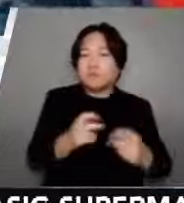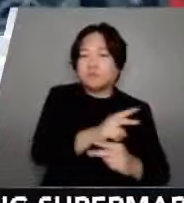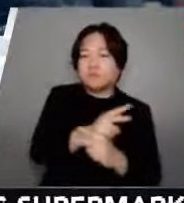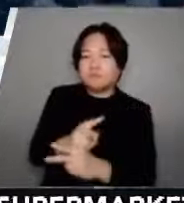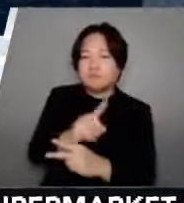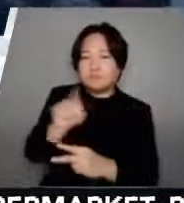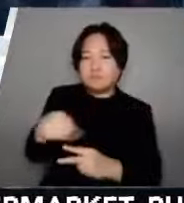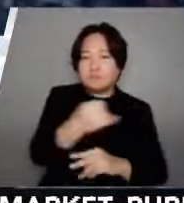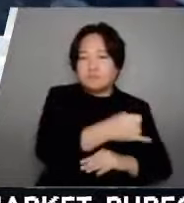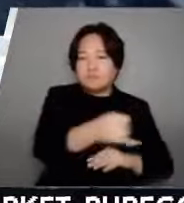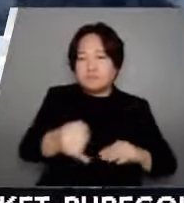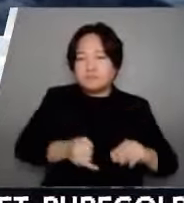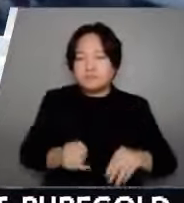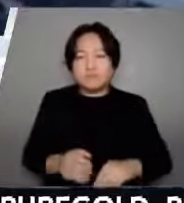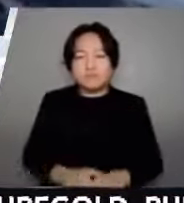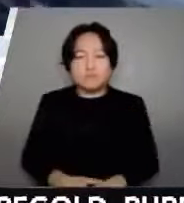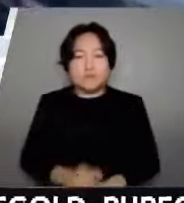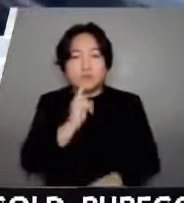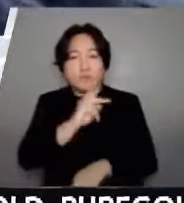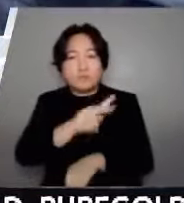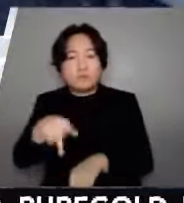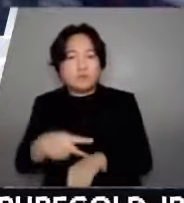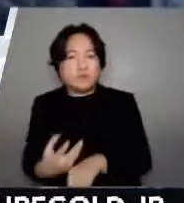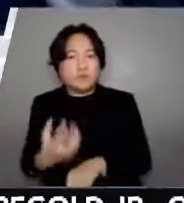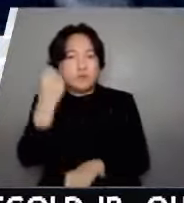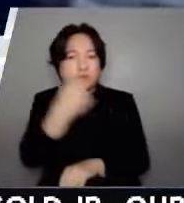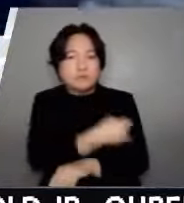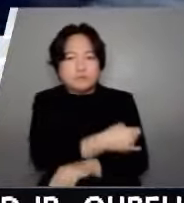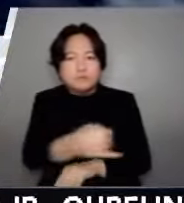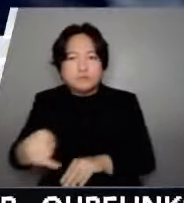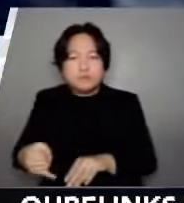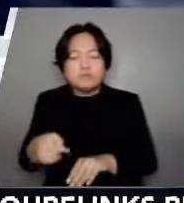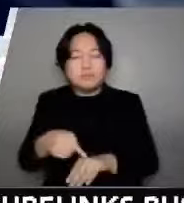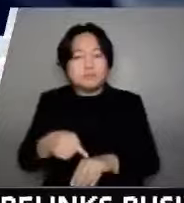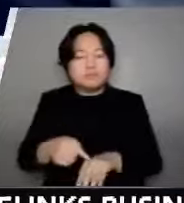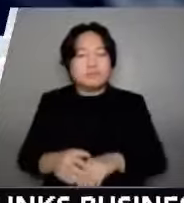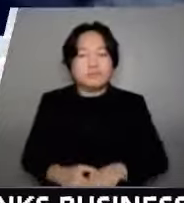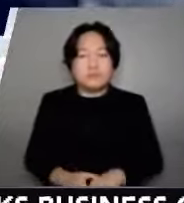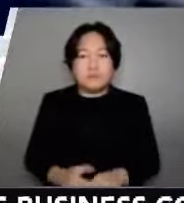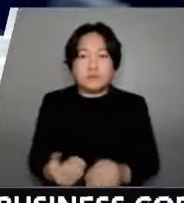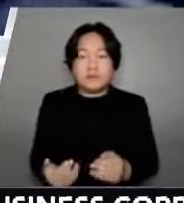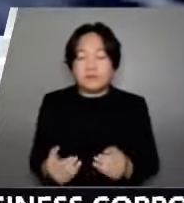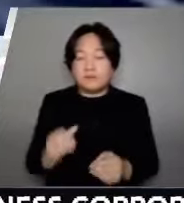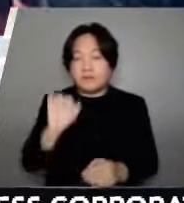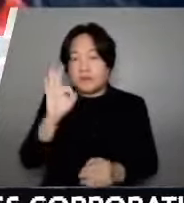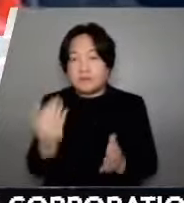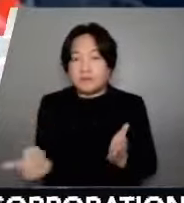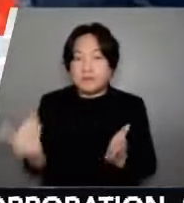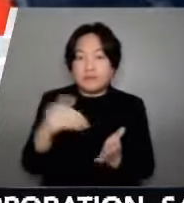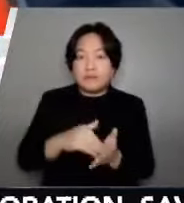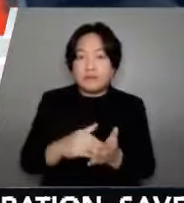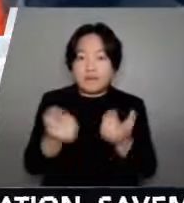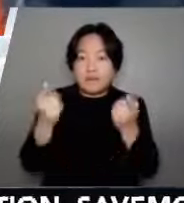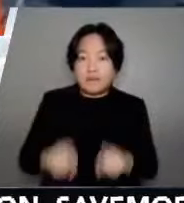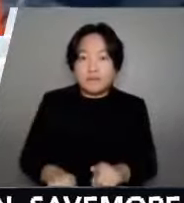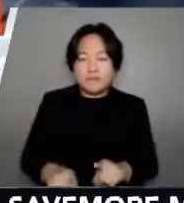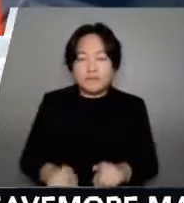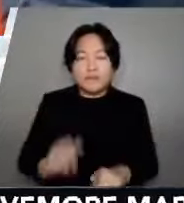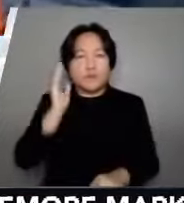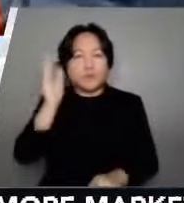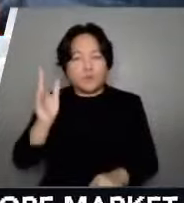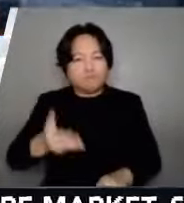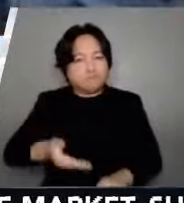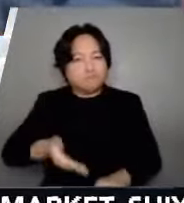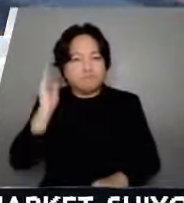ng exclusive economic zone ng Pilipinas ang Ayungin Shoal. Sakaling maulit ang nangyari noong June 17, magkakasubukan na raw ayon